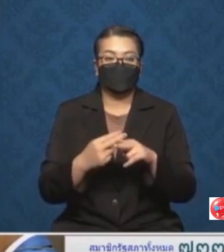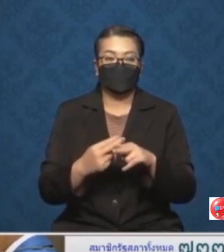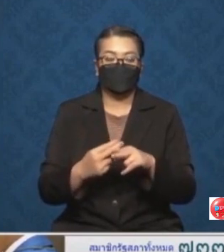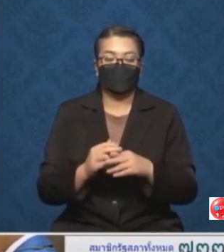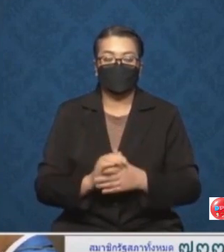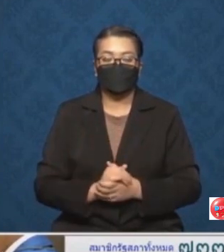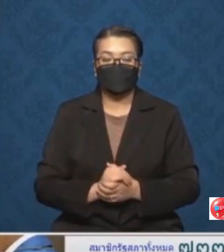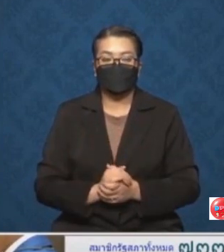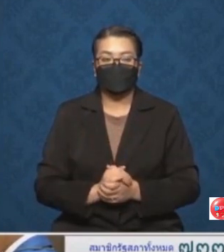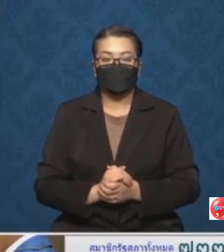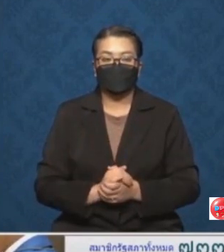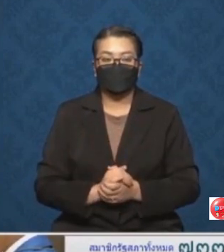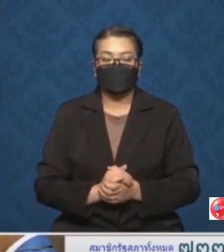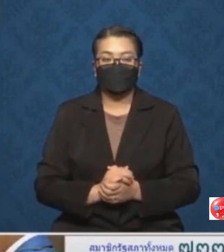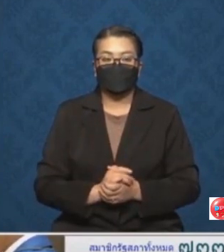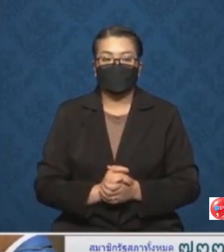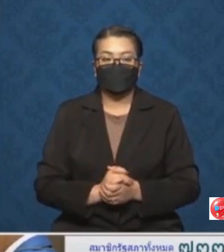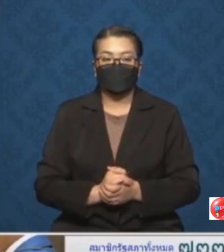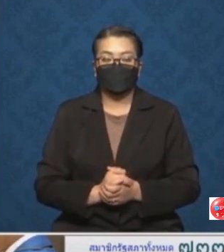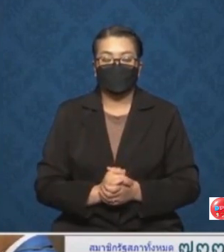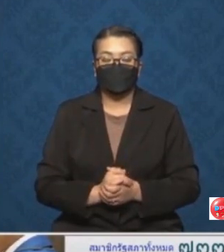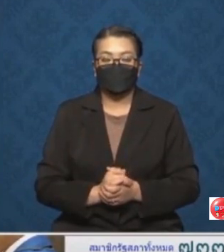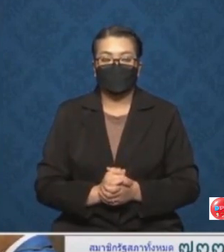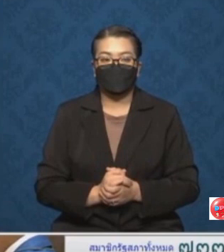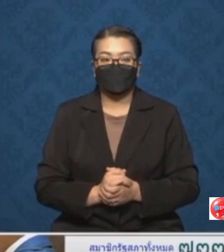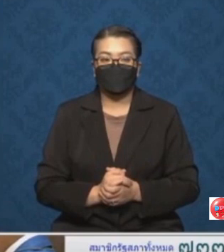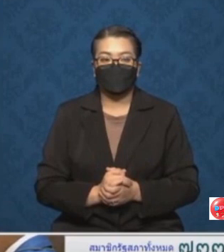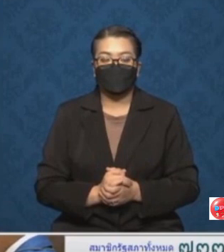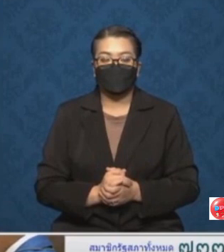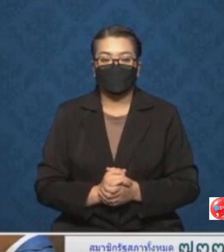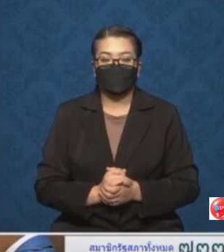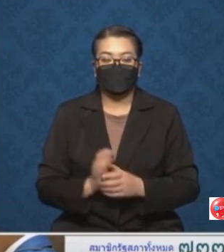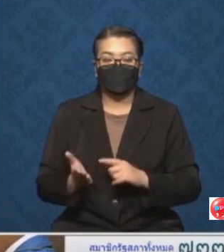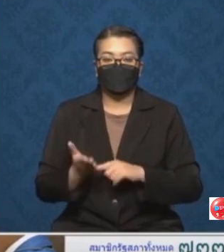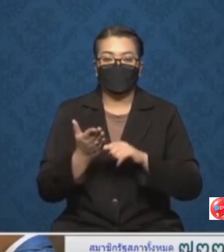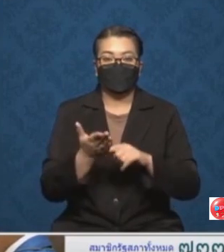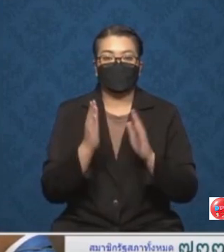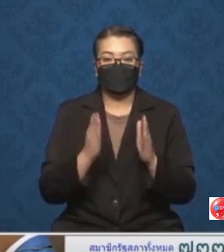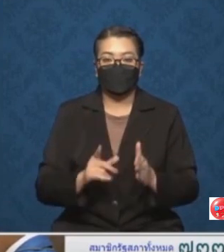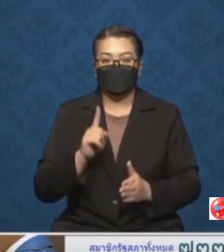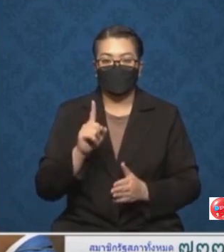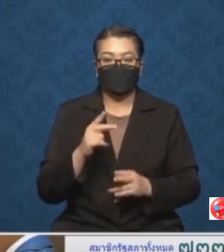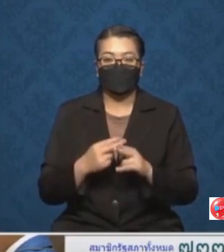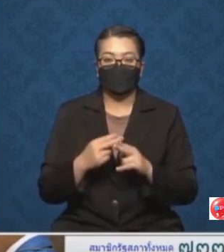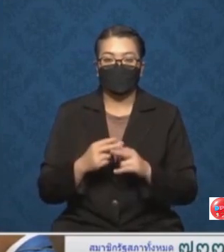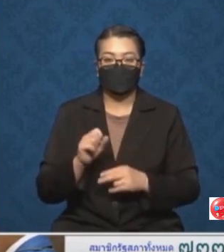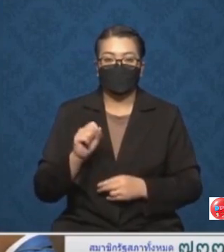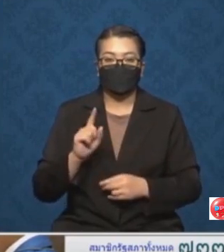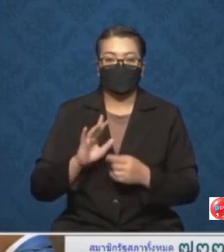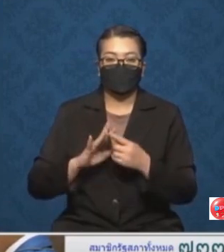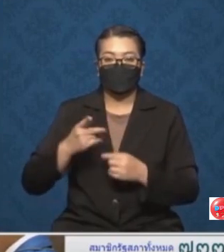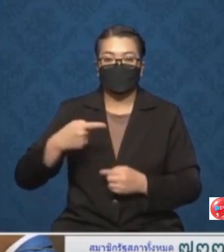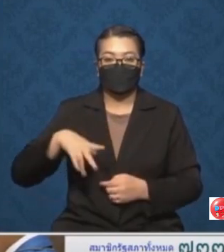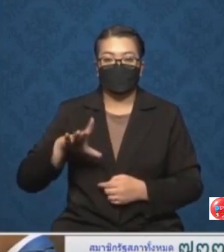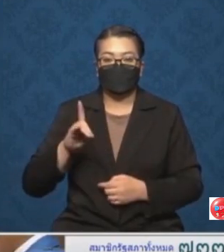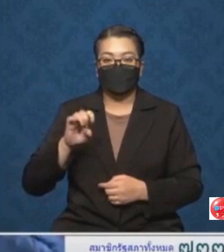าธิการกรรมาธิการในสัดส่วนของพรรคเศรษฐกิจใหม่จำนวนหนึ่งท่านครับขออนุญาตเสนอนายสุประดิษฐ์อากาศเลิศครับขอผู้